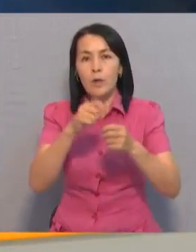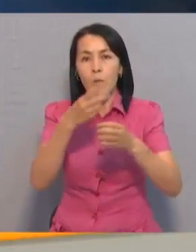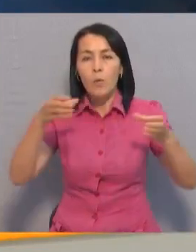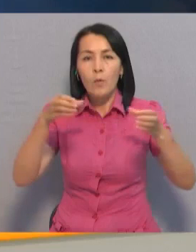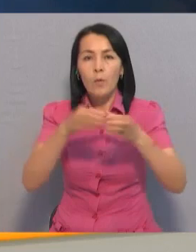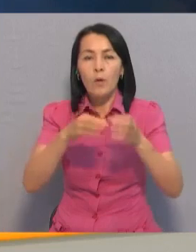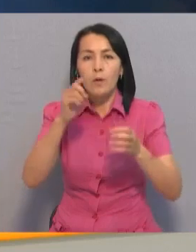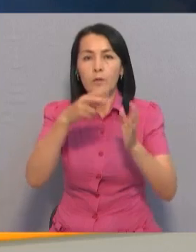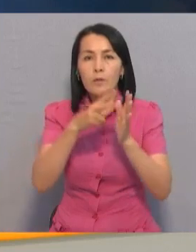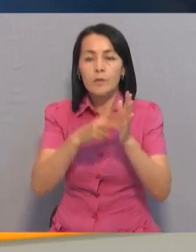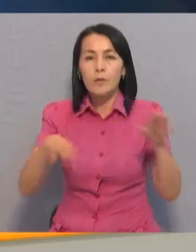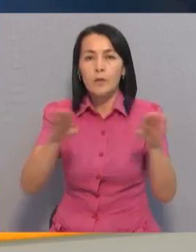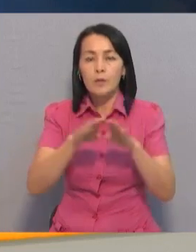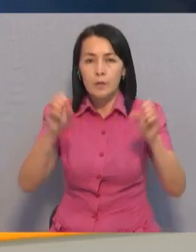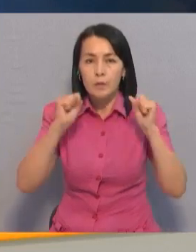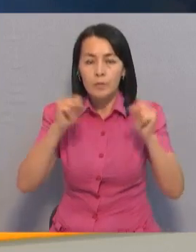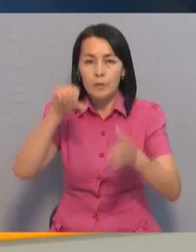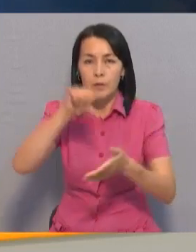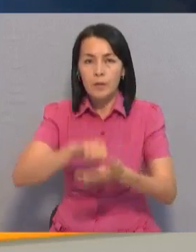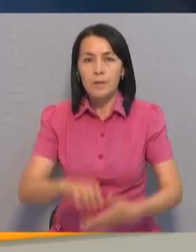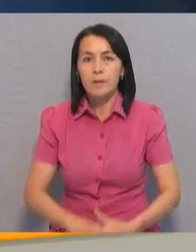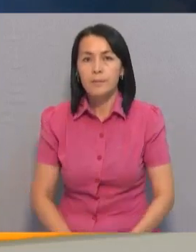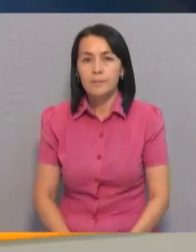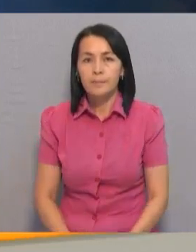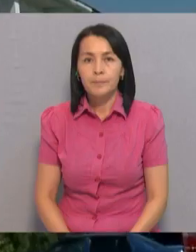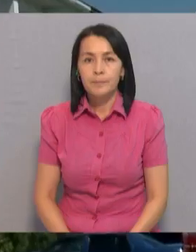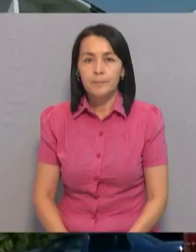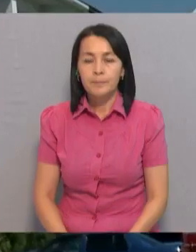команда 180-ге жуық спортшы қатысты.